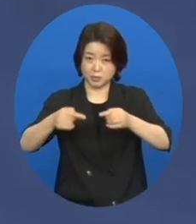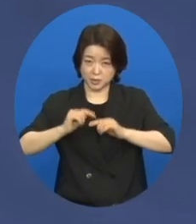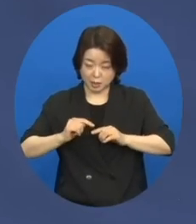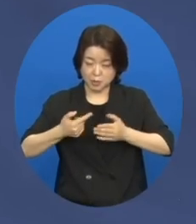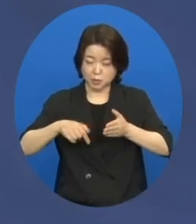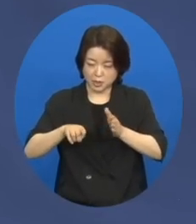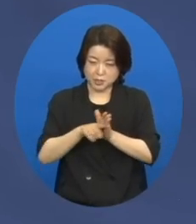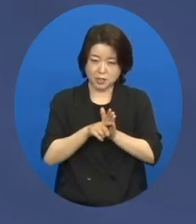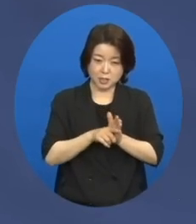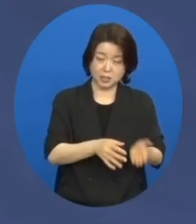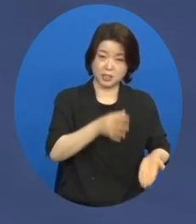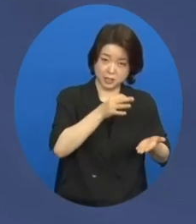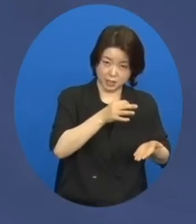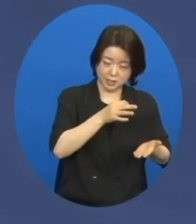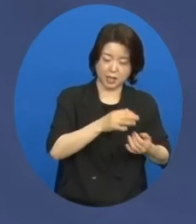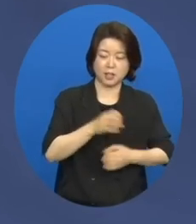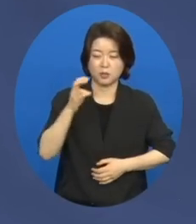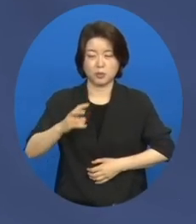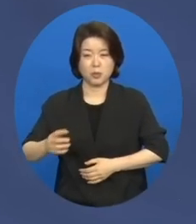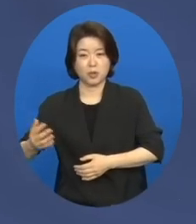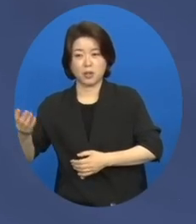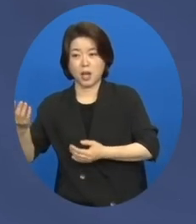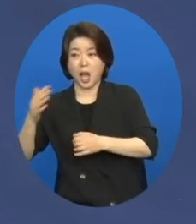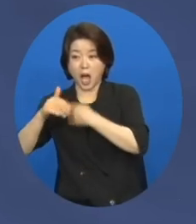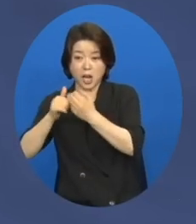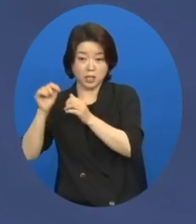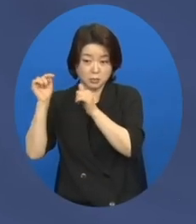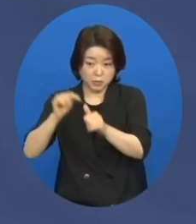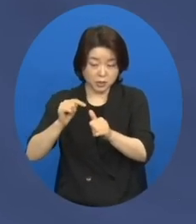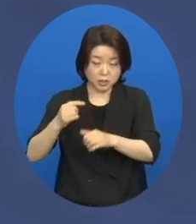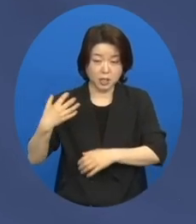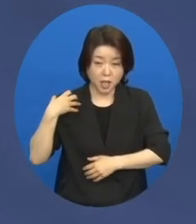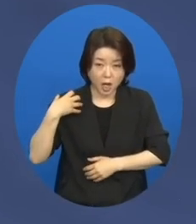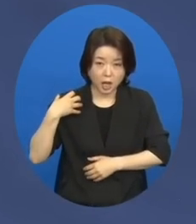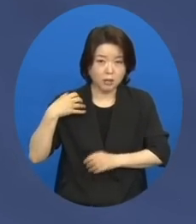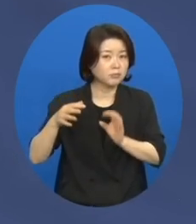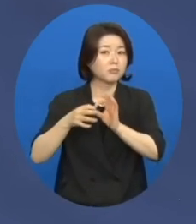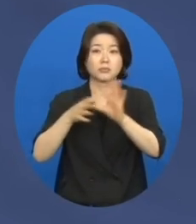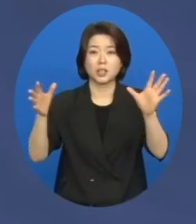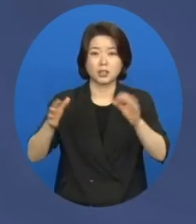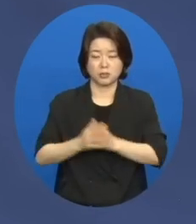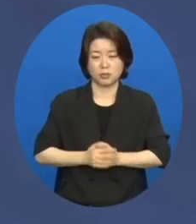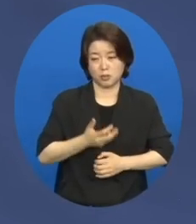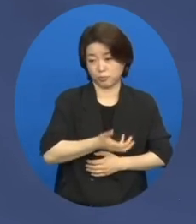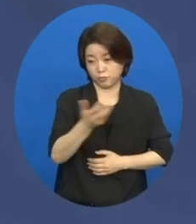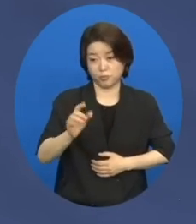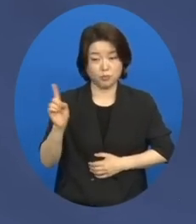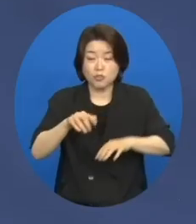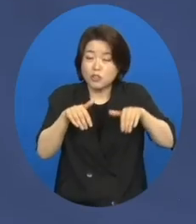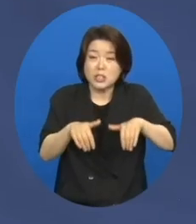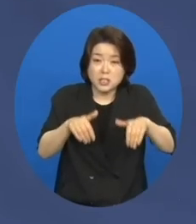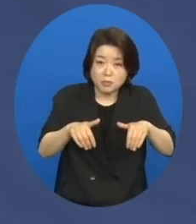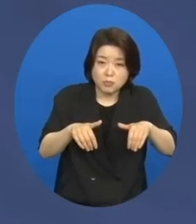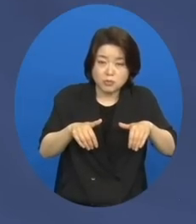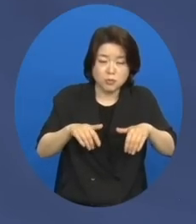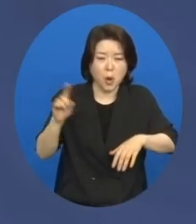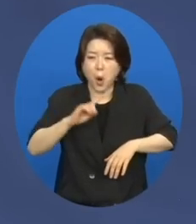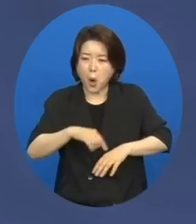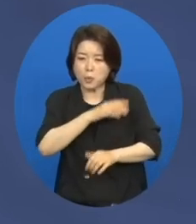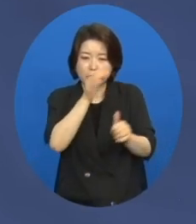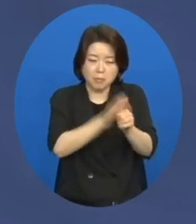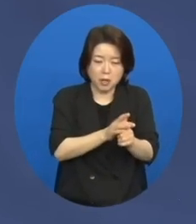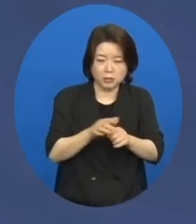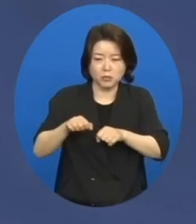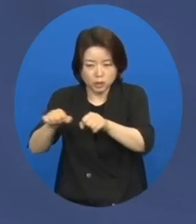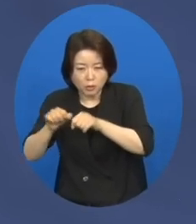소유에 관한 것뿐만 아니라 사역에 대해서도 무슨 역할을 하든지 상관없어요. 순회선교단은 무슨 심부름을 하든 어떤 역할 뭐